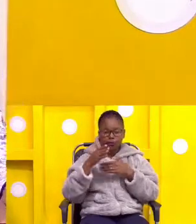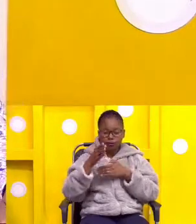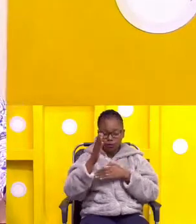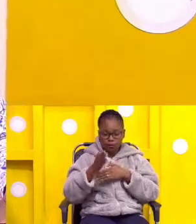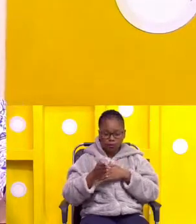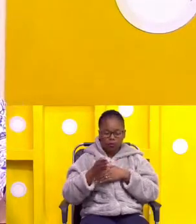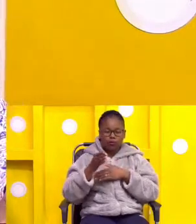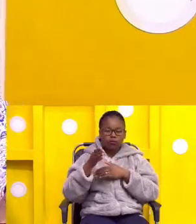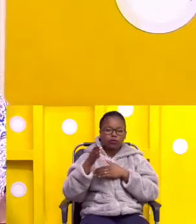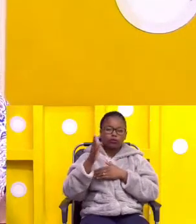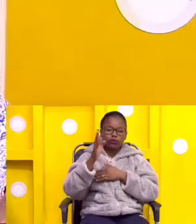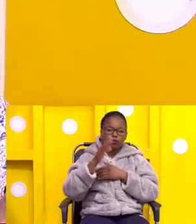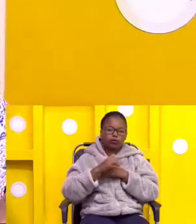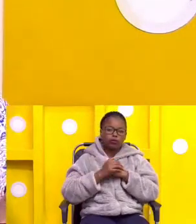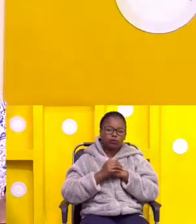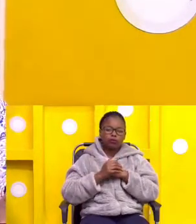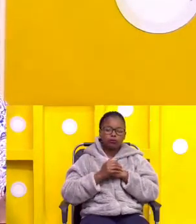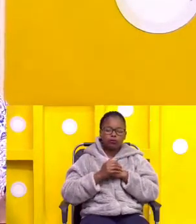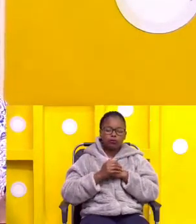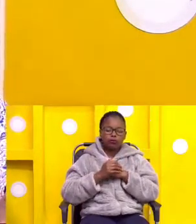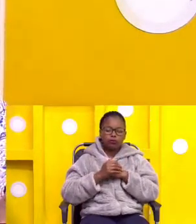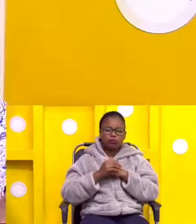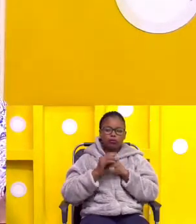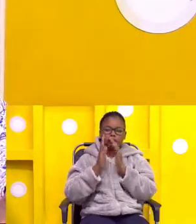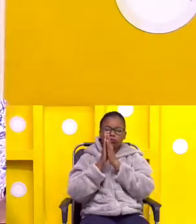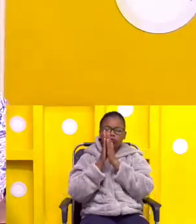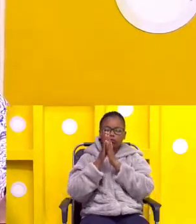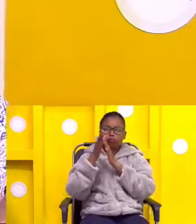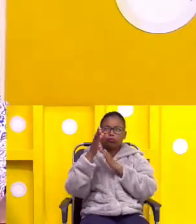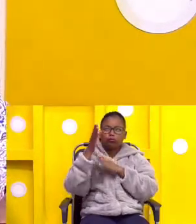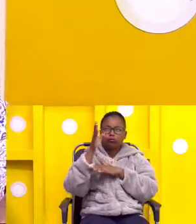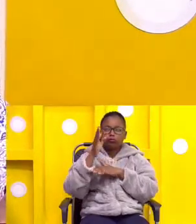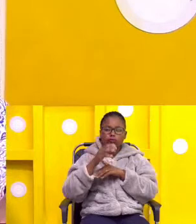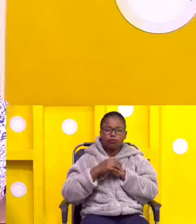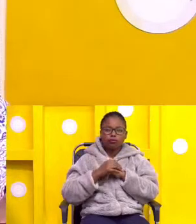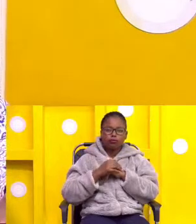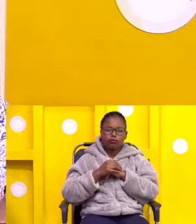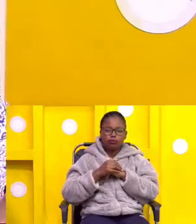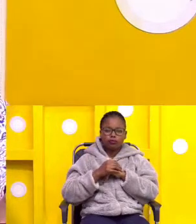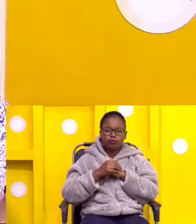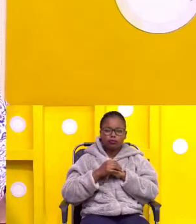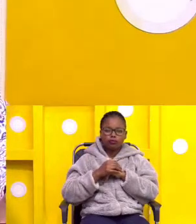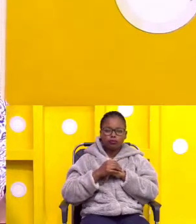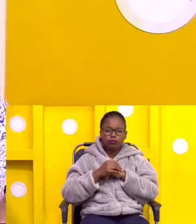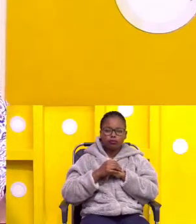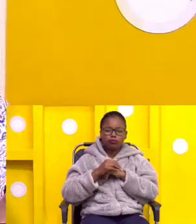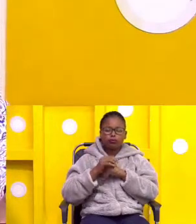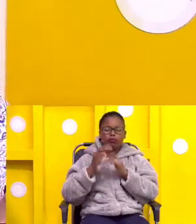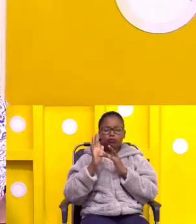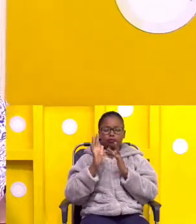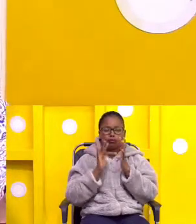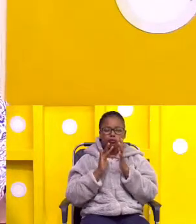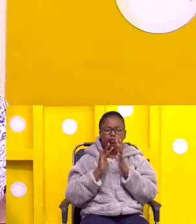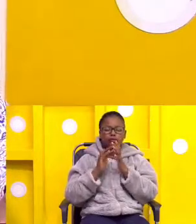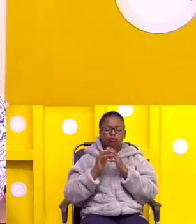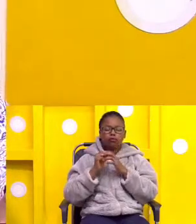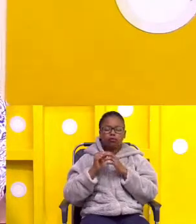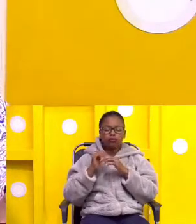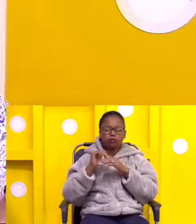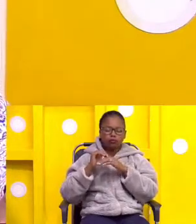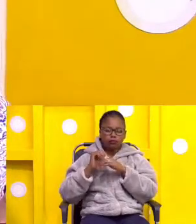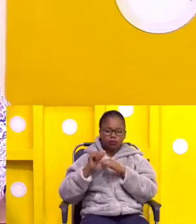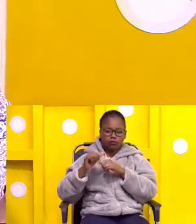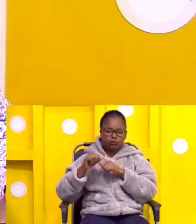Bwana asifiwe sana Udusi nui kagiragore ya kwa hinyari ya menyaga ati Jesu ni ya liyokire. Akiuma kule ya